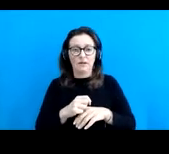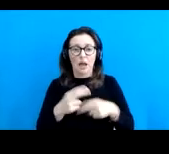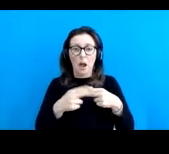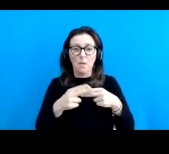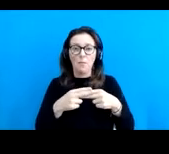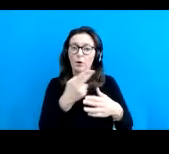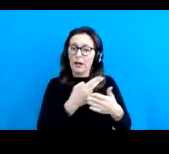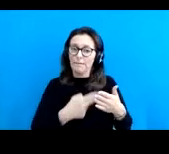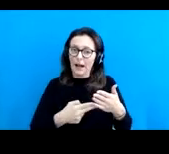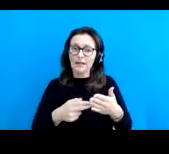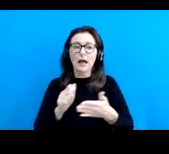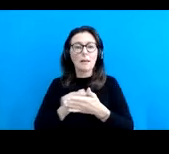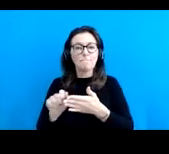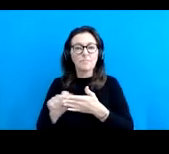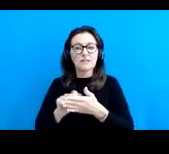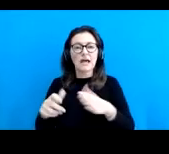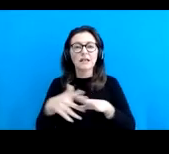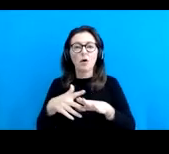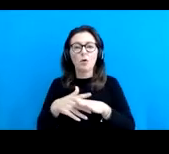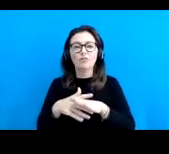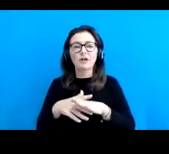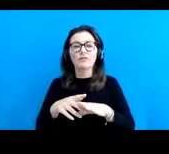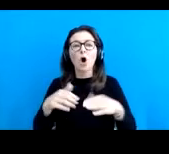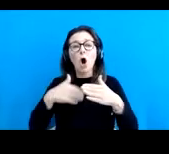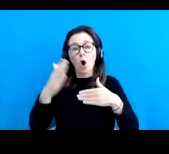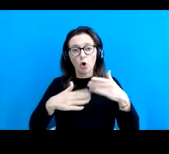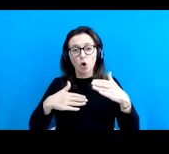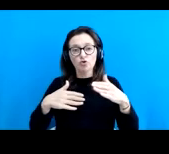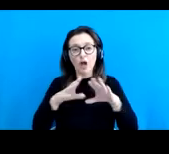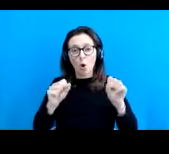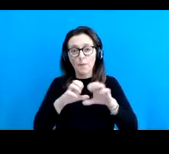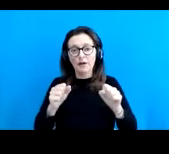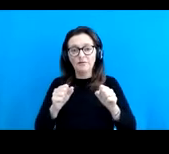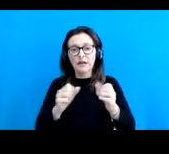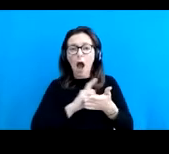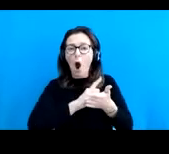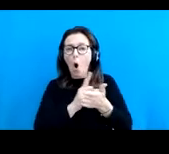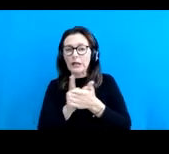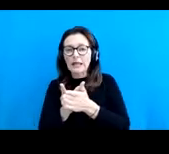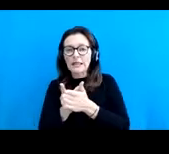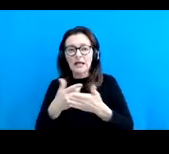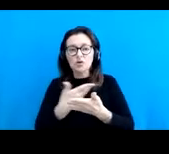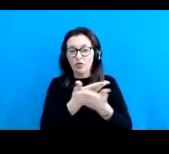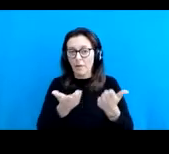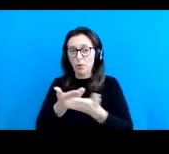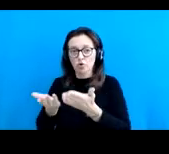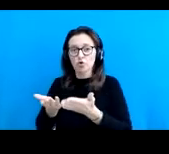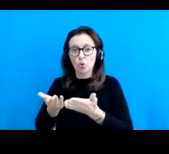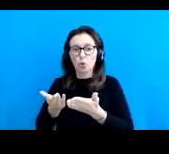in pisanja ovirajo tudi druga ročna opravila, orientacijo v prostoru in gibanje.